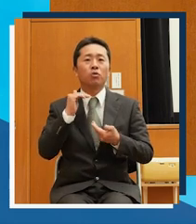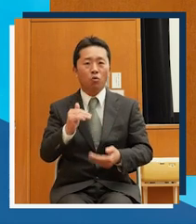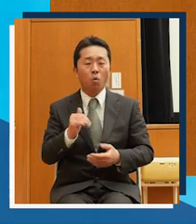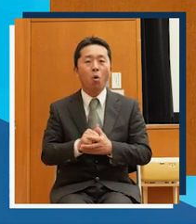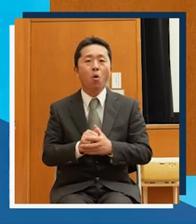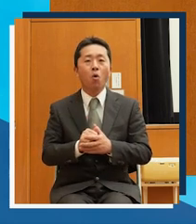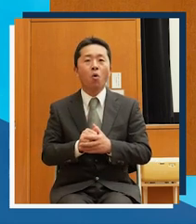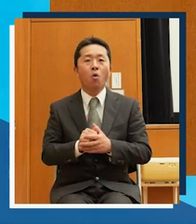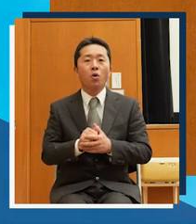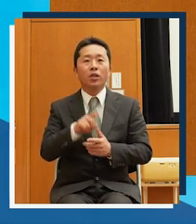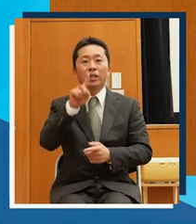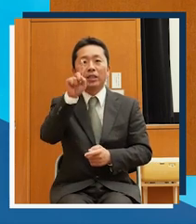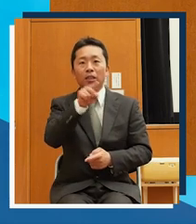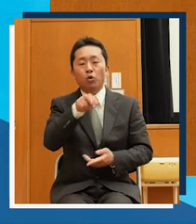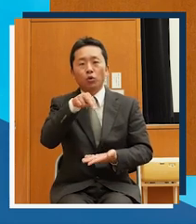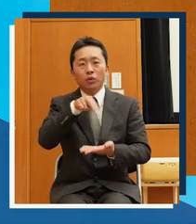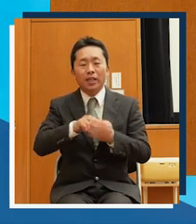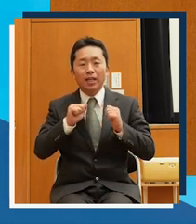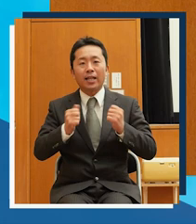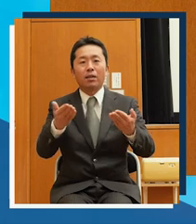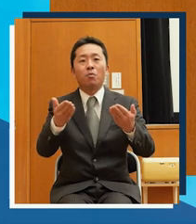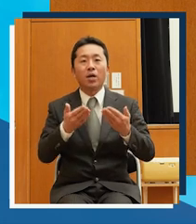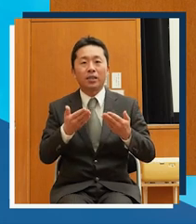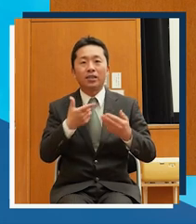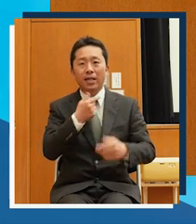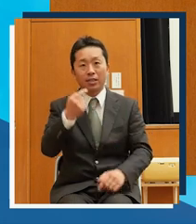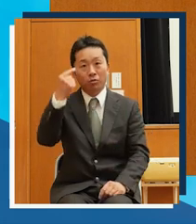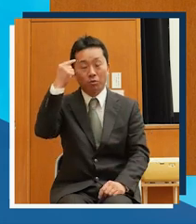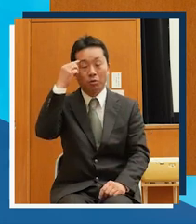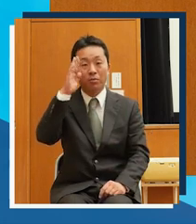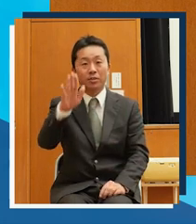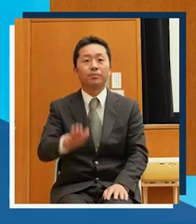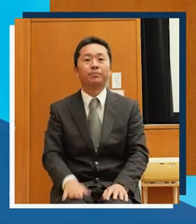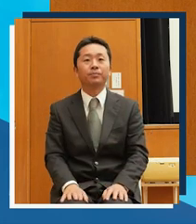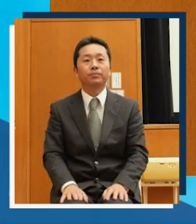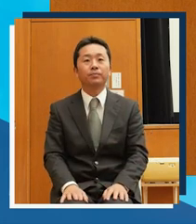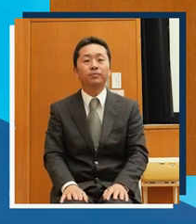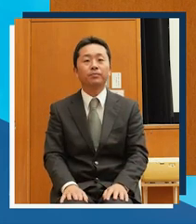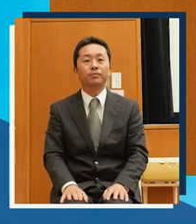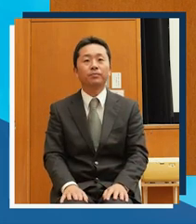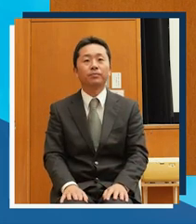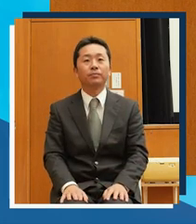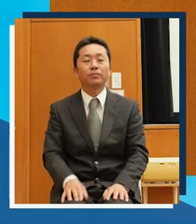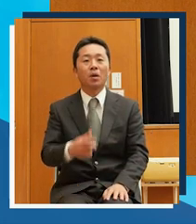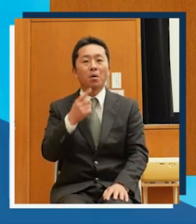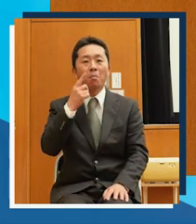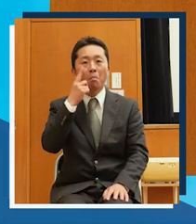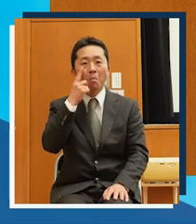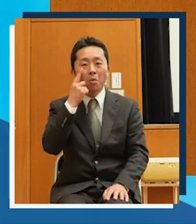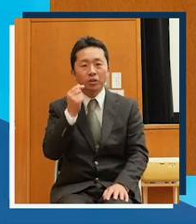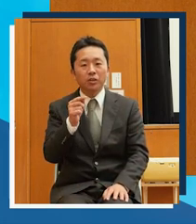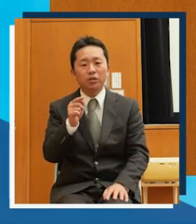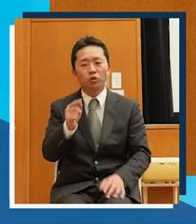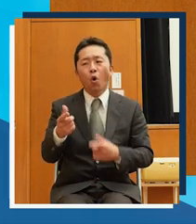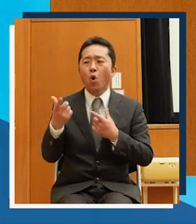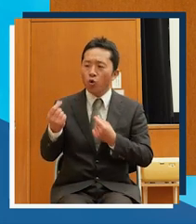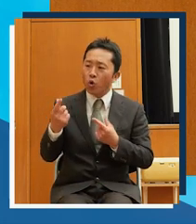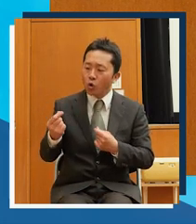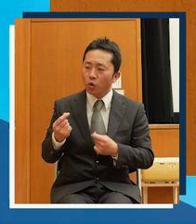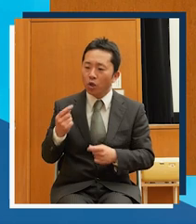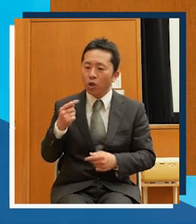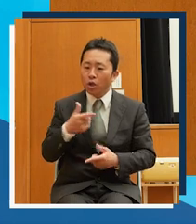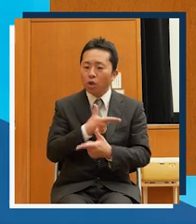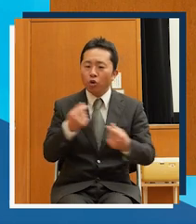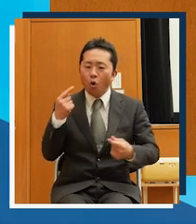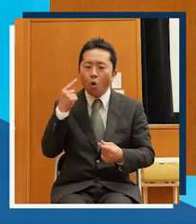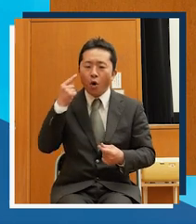龍国寺なということをりにフれ思っていますえそんなことがもし何人かでもそうだねていう風に思っていただけるような